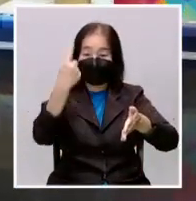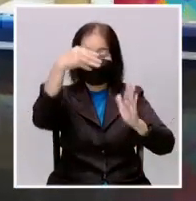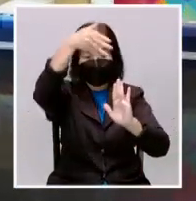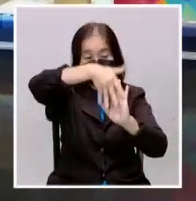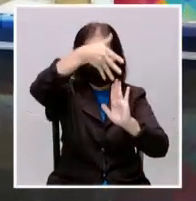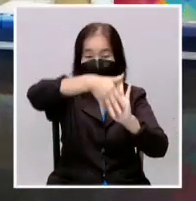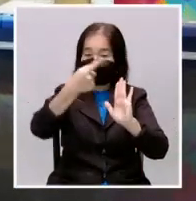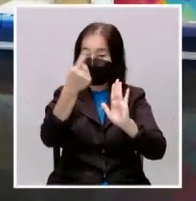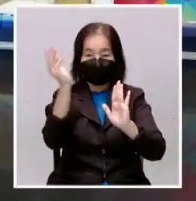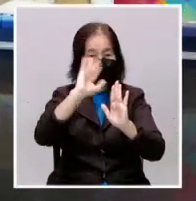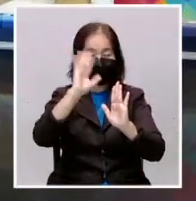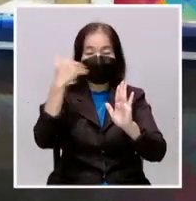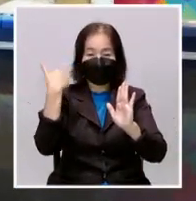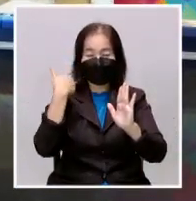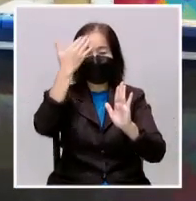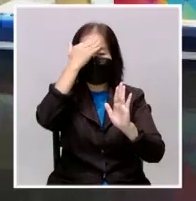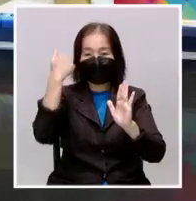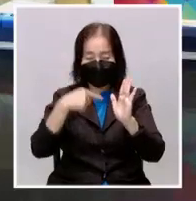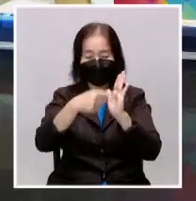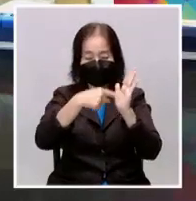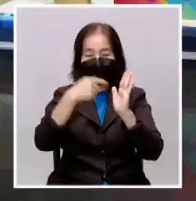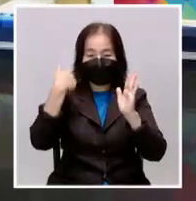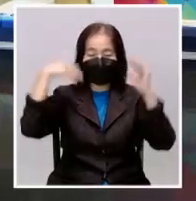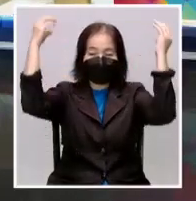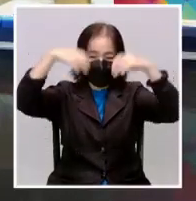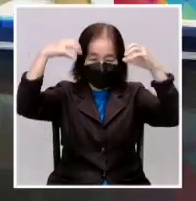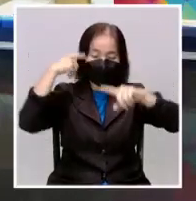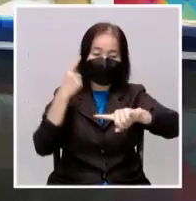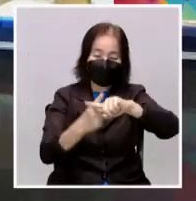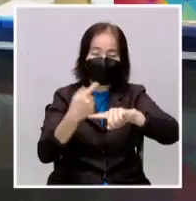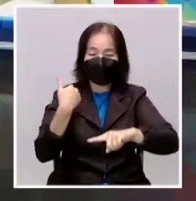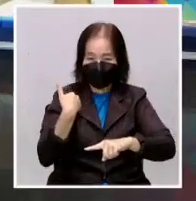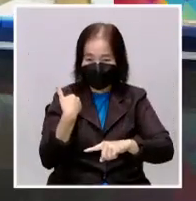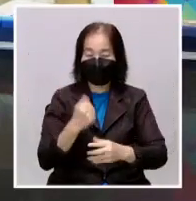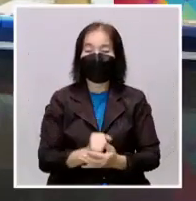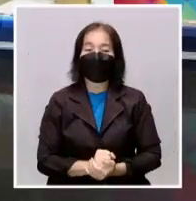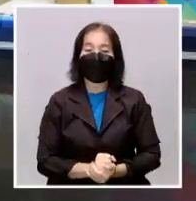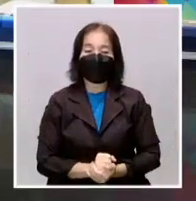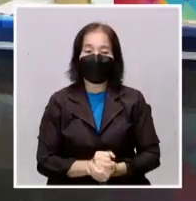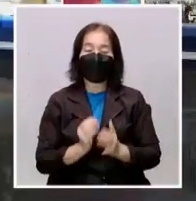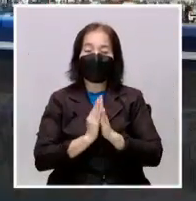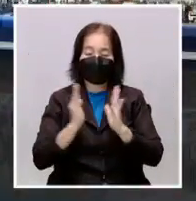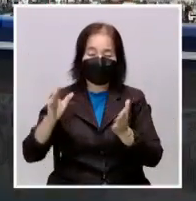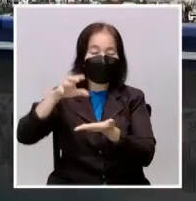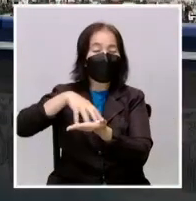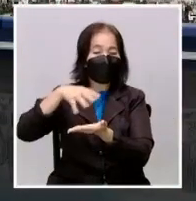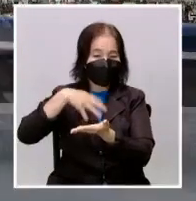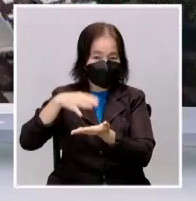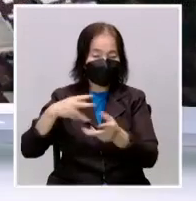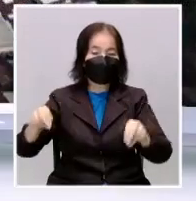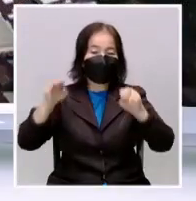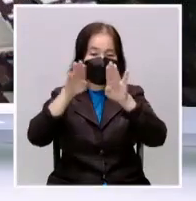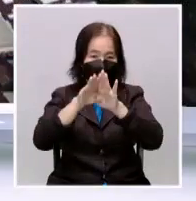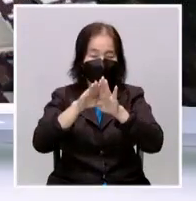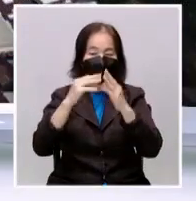ที่ระบายลงมาเพราะว่าในพื้นที่ก็มีฝนตกลงมาเติมด้วยค่ะคุณวรุณวรรณคุณกาญจนาคะ ขอบคุณค่ะคุณนะคะนันทินี